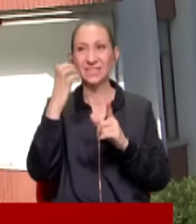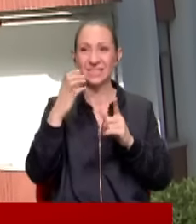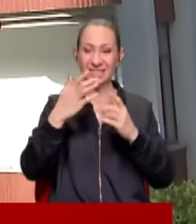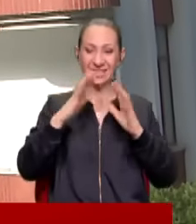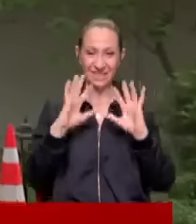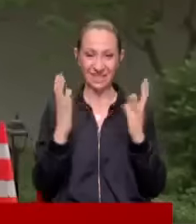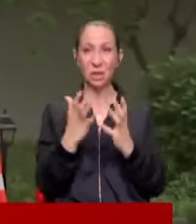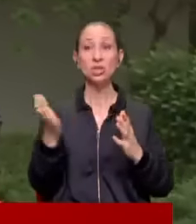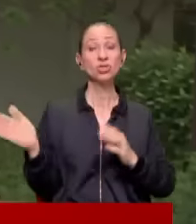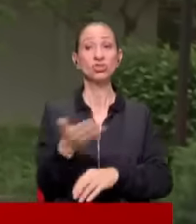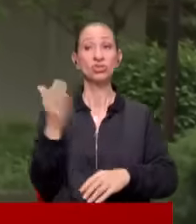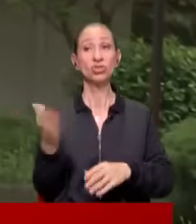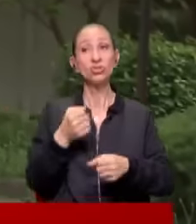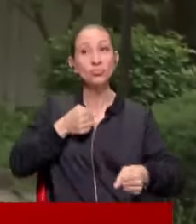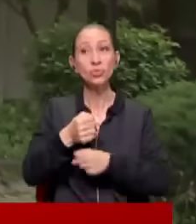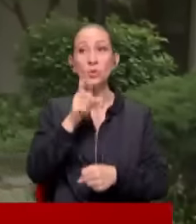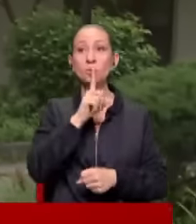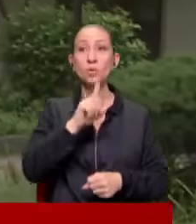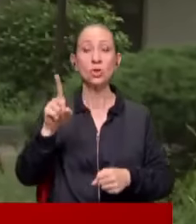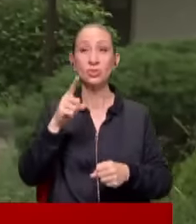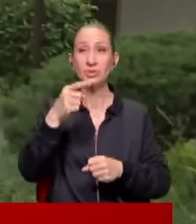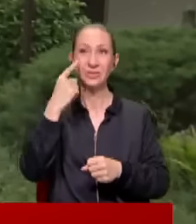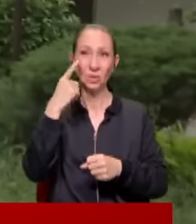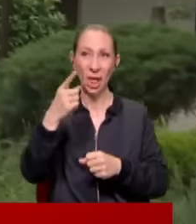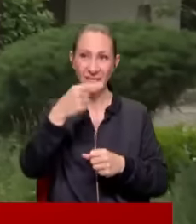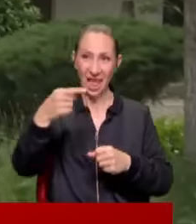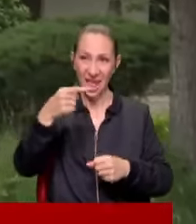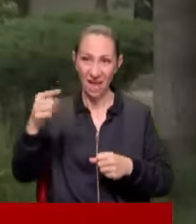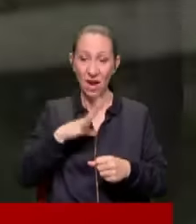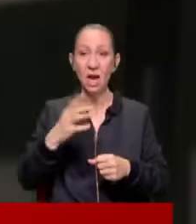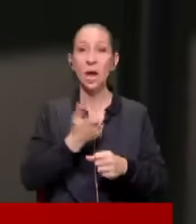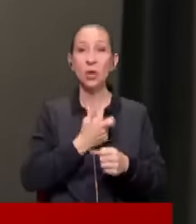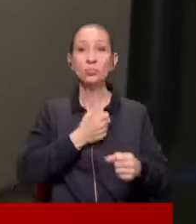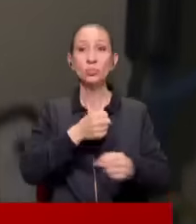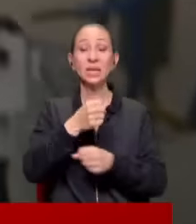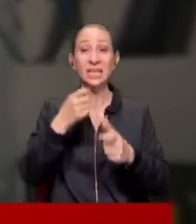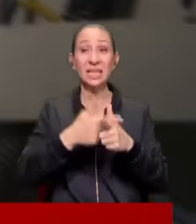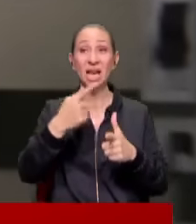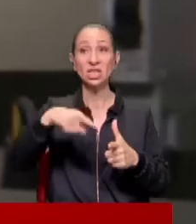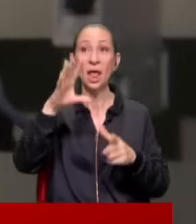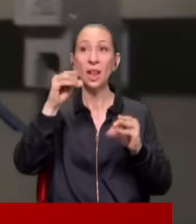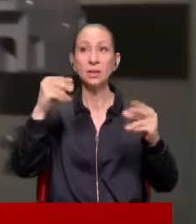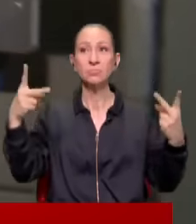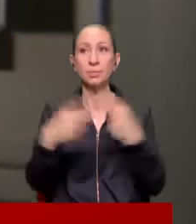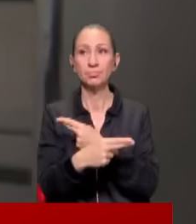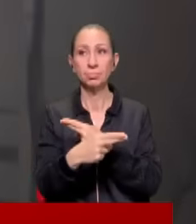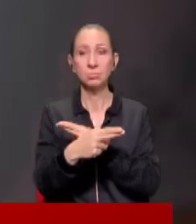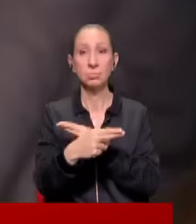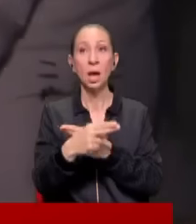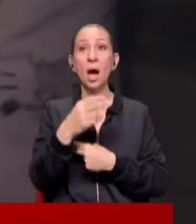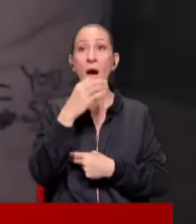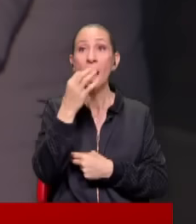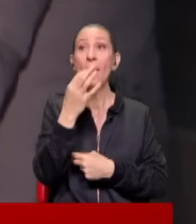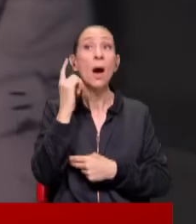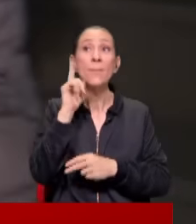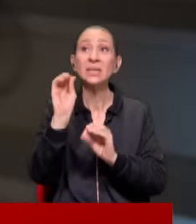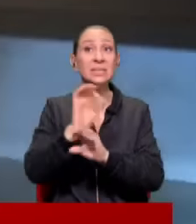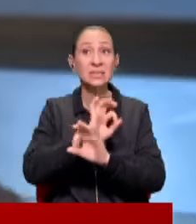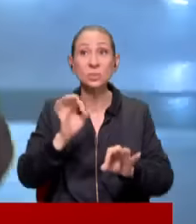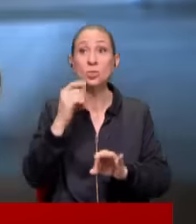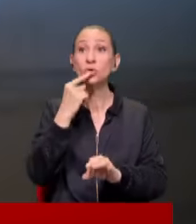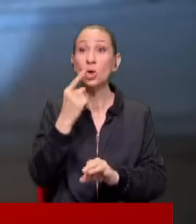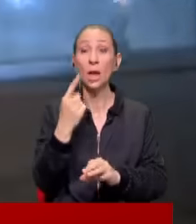tahliye baskısı sürüyor. 110 daireli sitede hukuki mücadeleyi sürdüren kiracıların elektrikleri de kesildi. Habersizce,